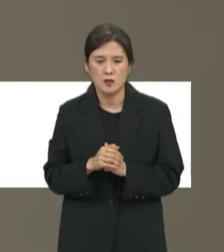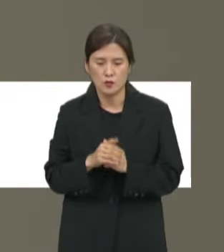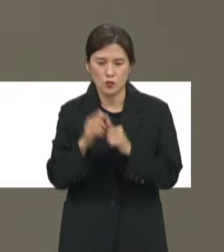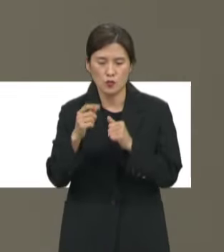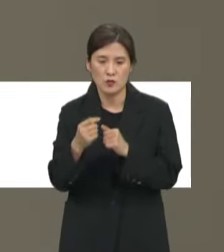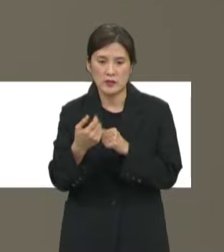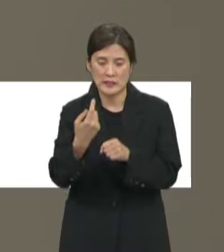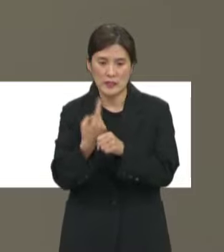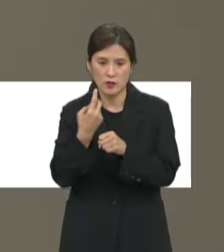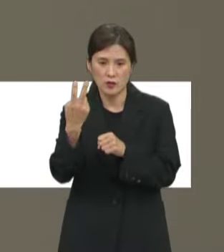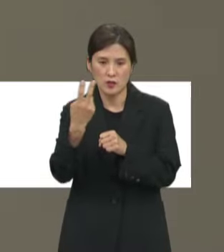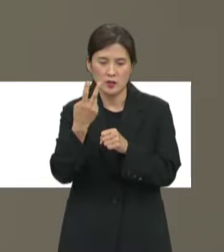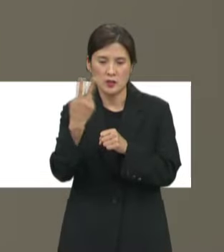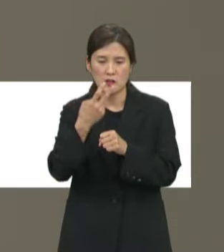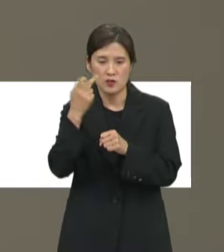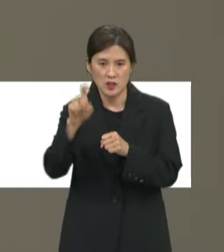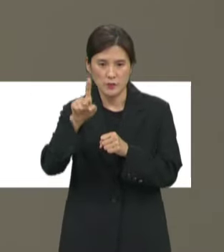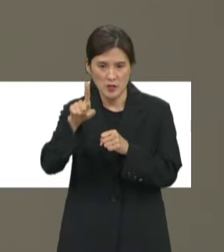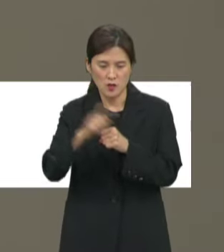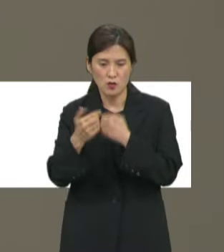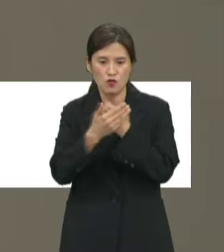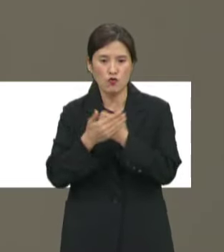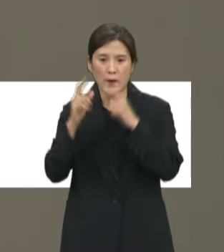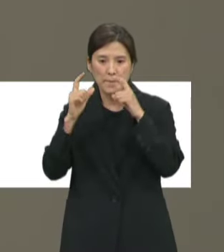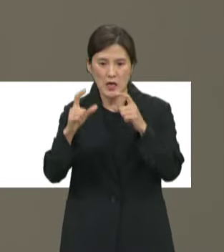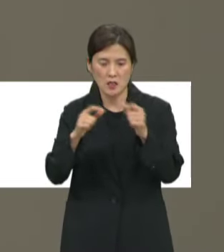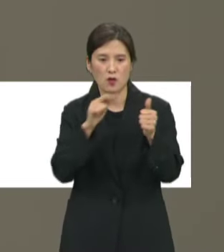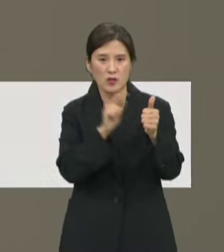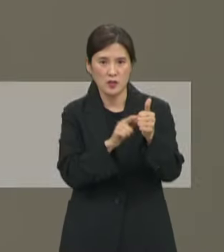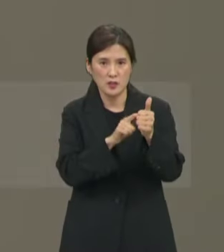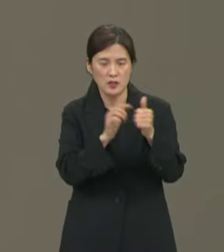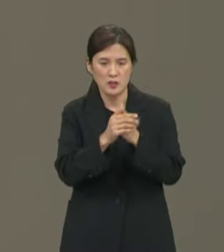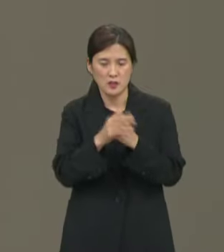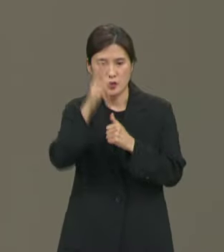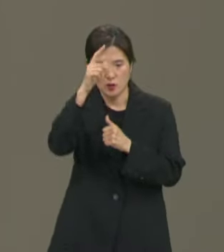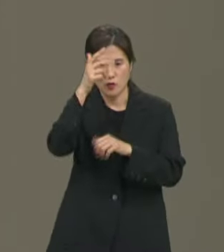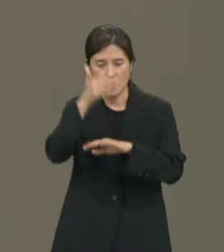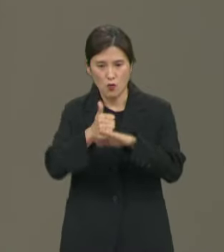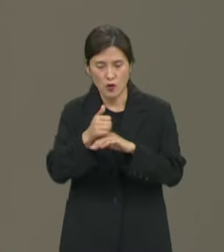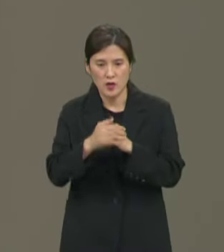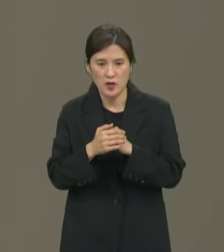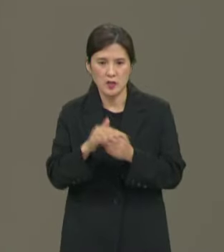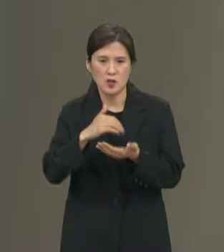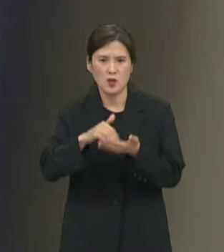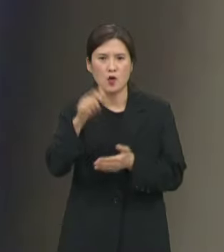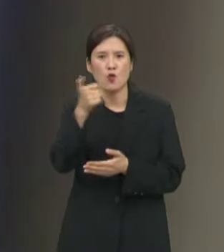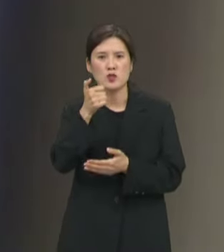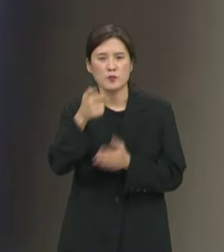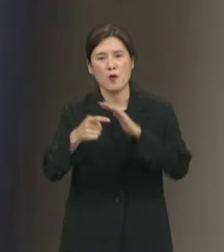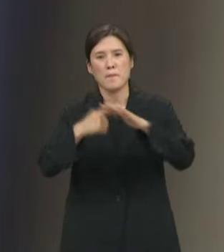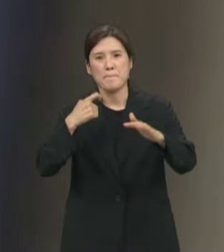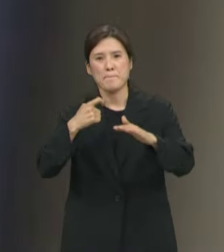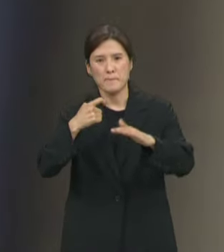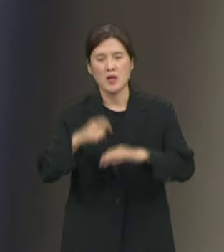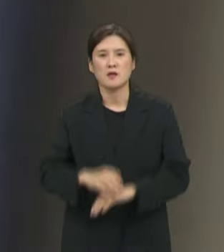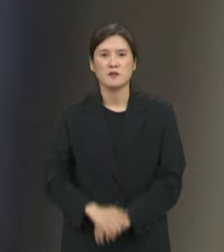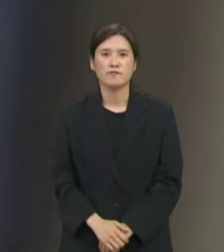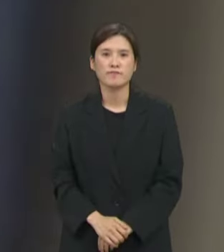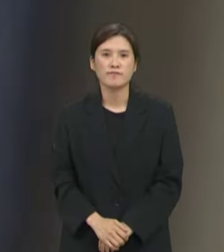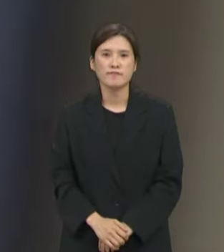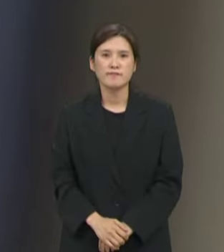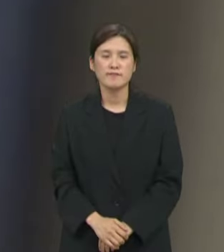전과로 지난 2021년 집행 의회를 선고받았던는 경찰조사에서 50건 가량 범 했다고 진술했습니다